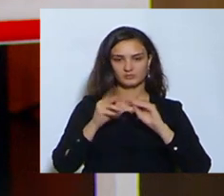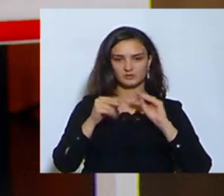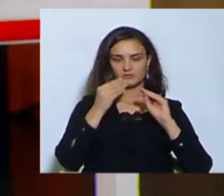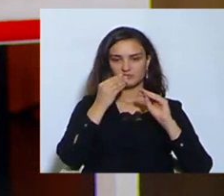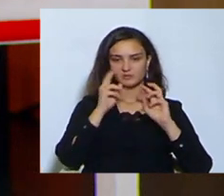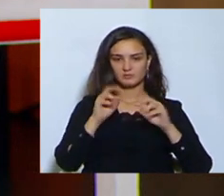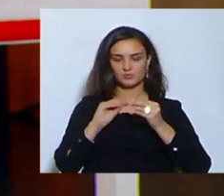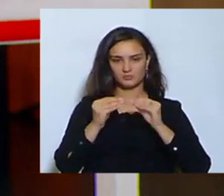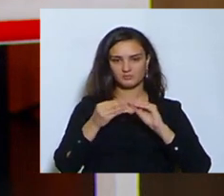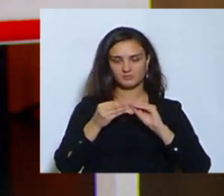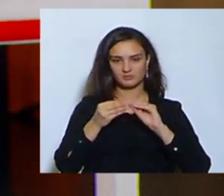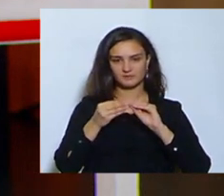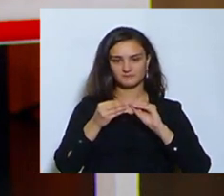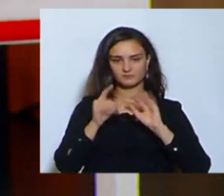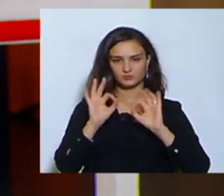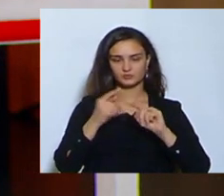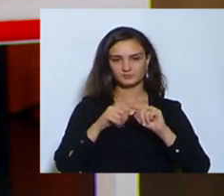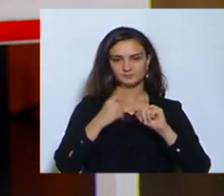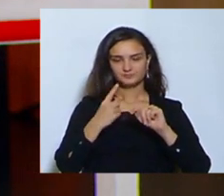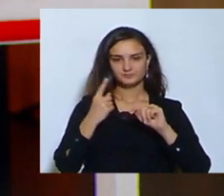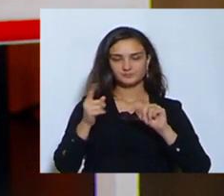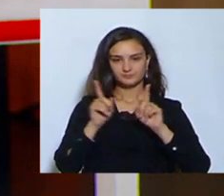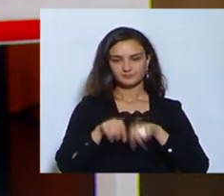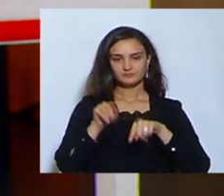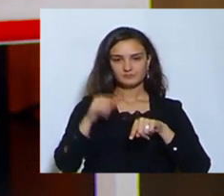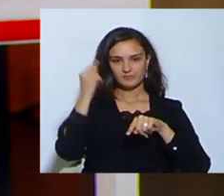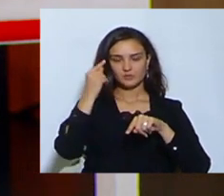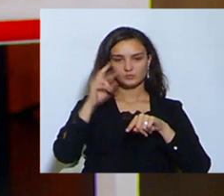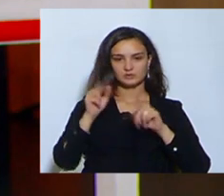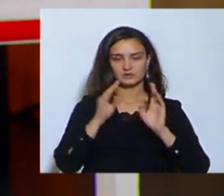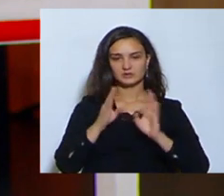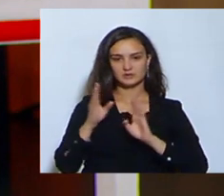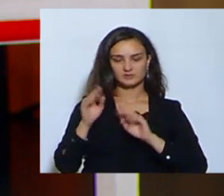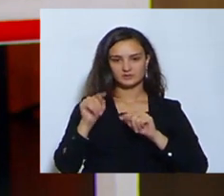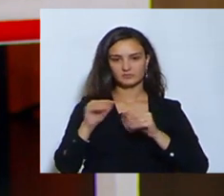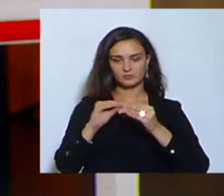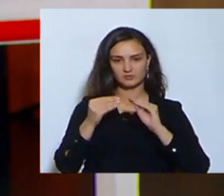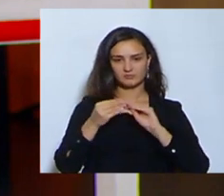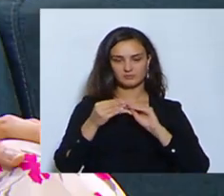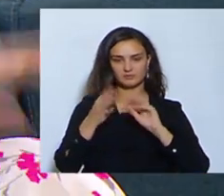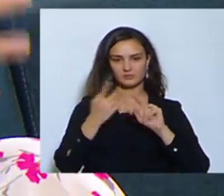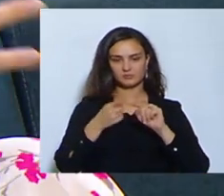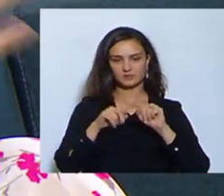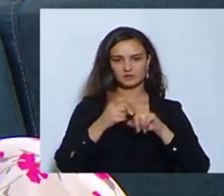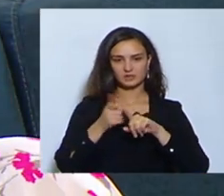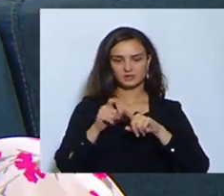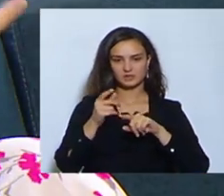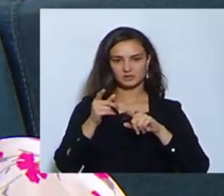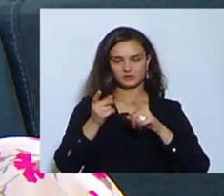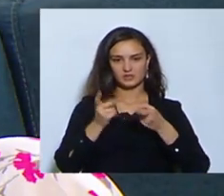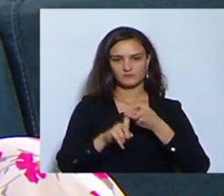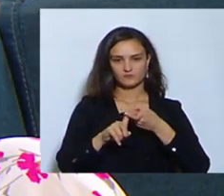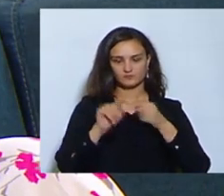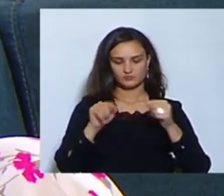კვებითი აშლილობები სწორედ ერთ-ერთი ისეთი ფსიქიკური და ქცევითი აშლილობებია, რომლებიც ძალიან არის შეჭიდული